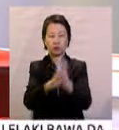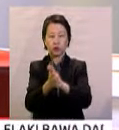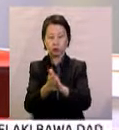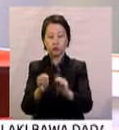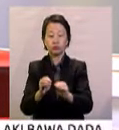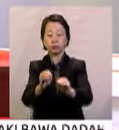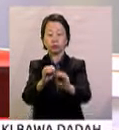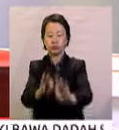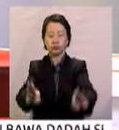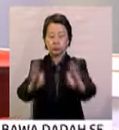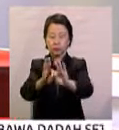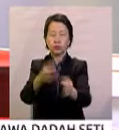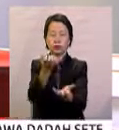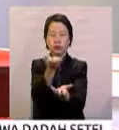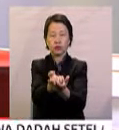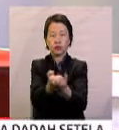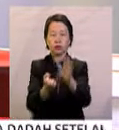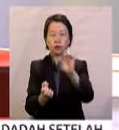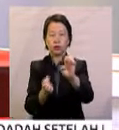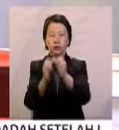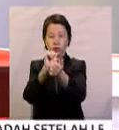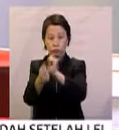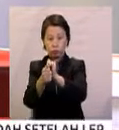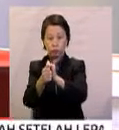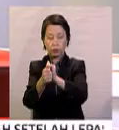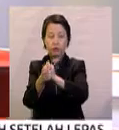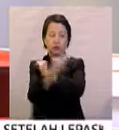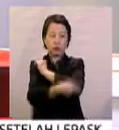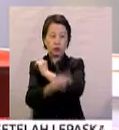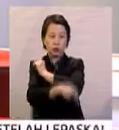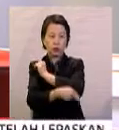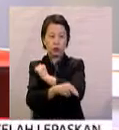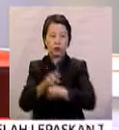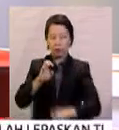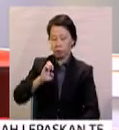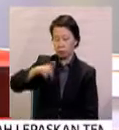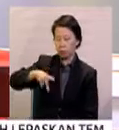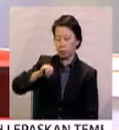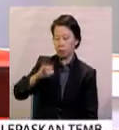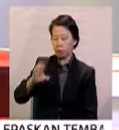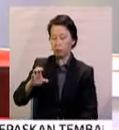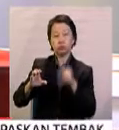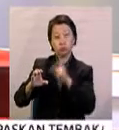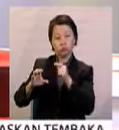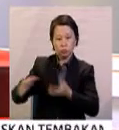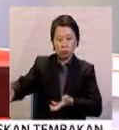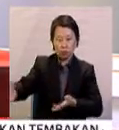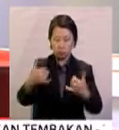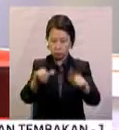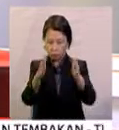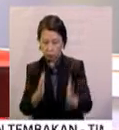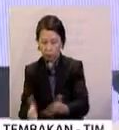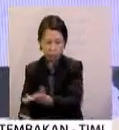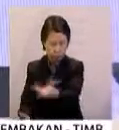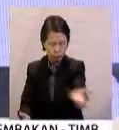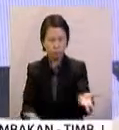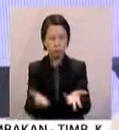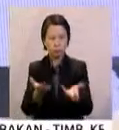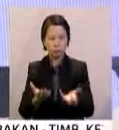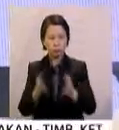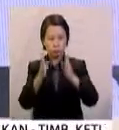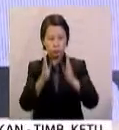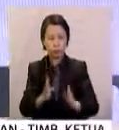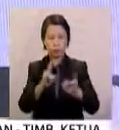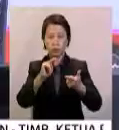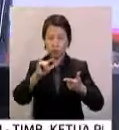penggerak utama dalam ekonomi e-sukan negara. Epic 2019 menjadi medan mengumpulkan pemain industri, badan